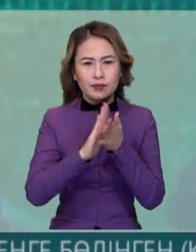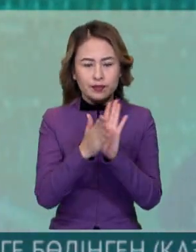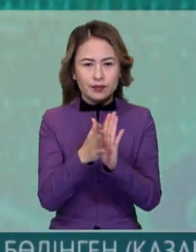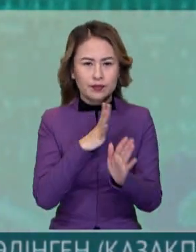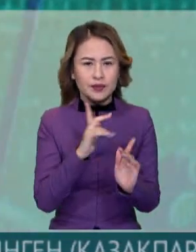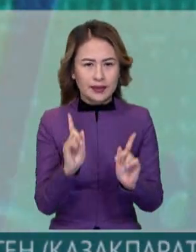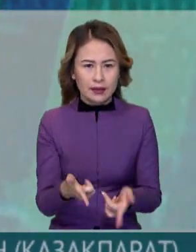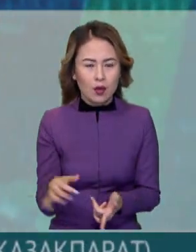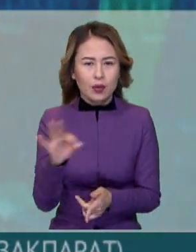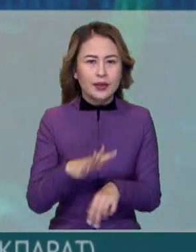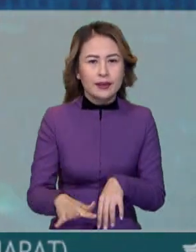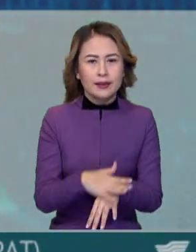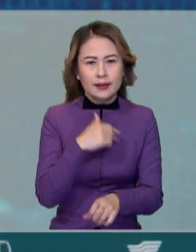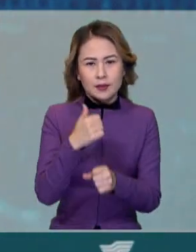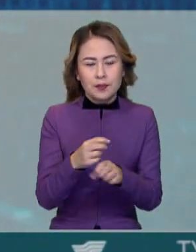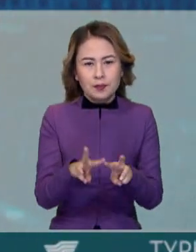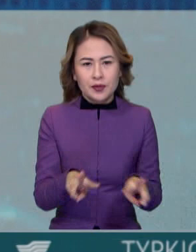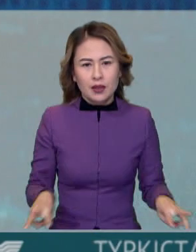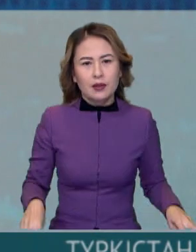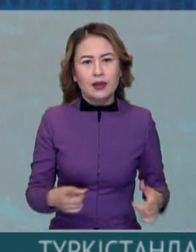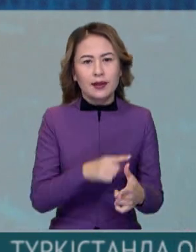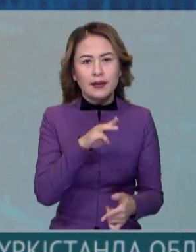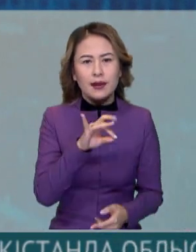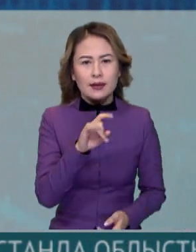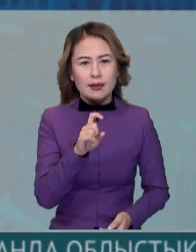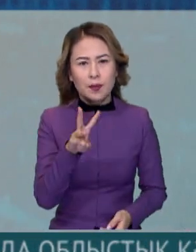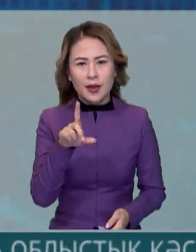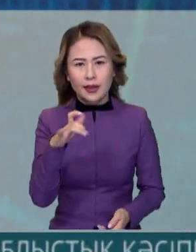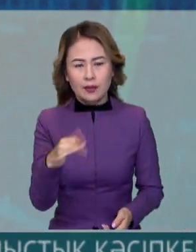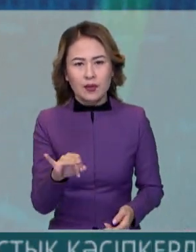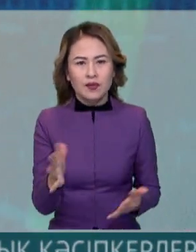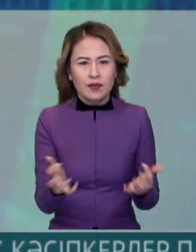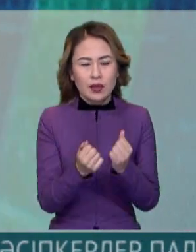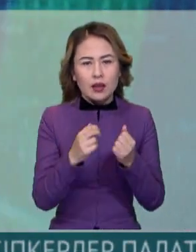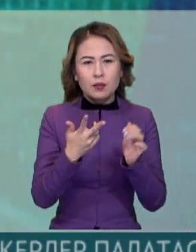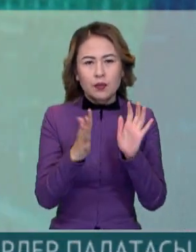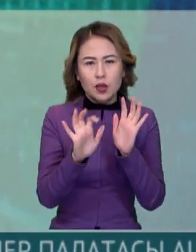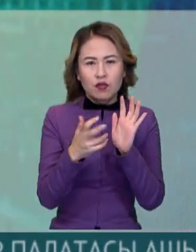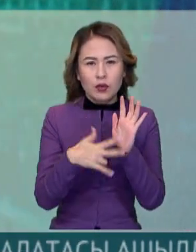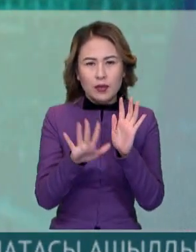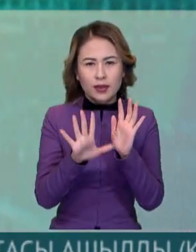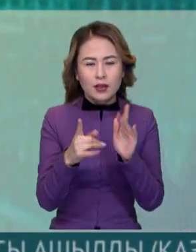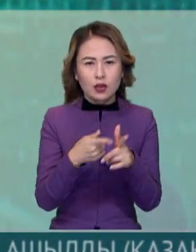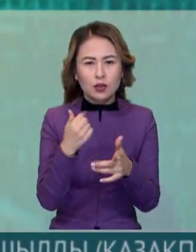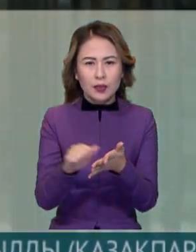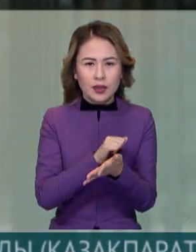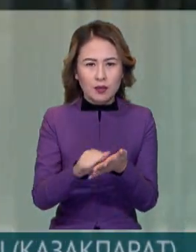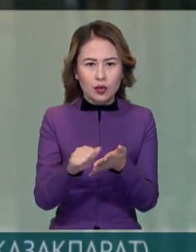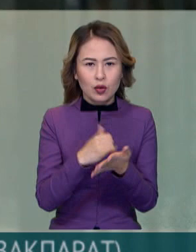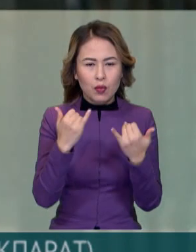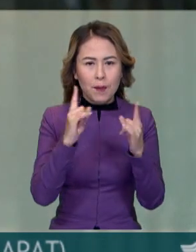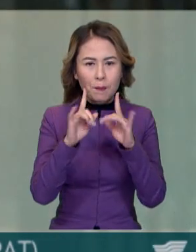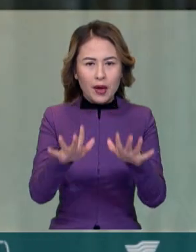жобасын мақұлдады. Бұл туралы осы елдің премьер-министрі хабарлады. Тереза Мэй мақұлданған 585 бетті құжаттың мәтінін